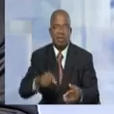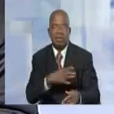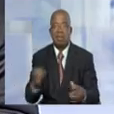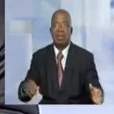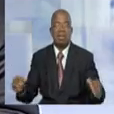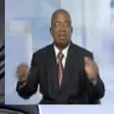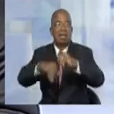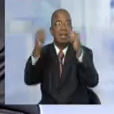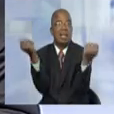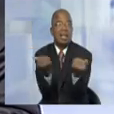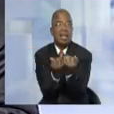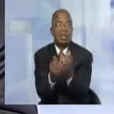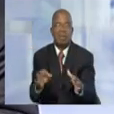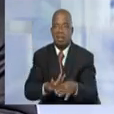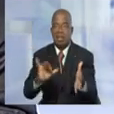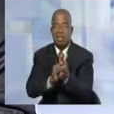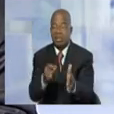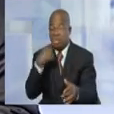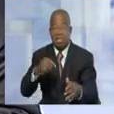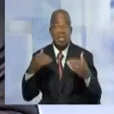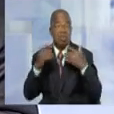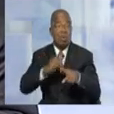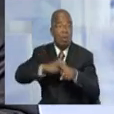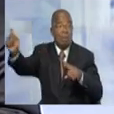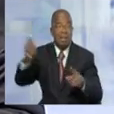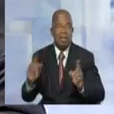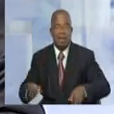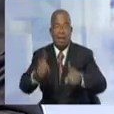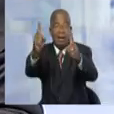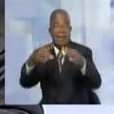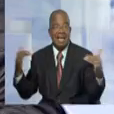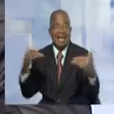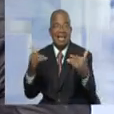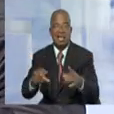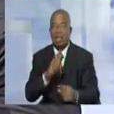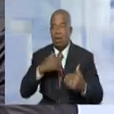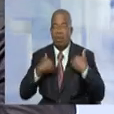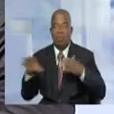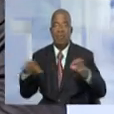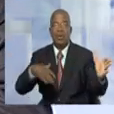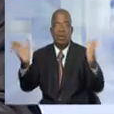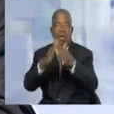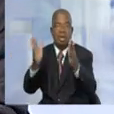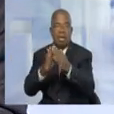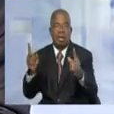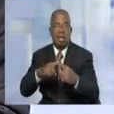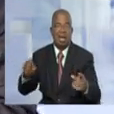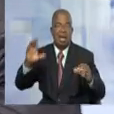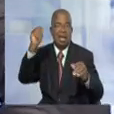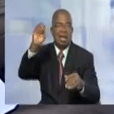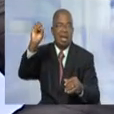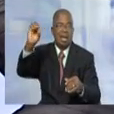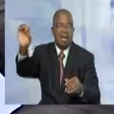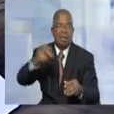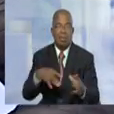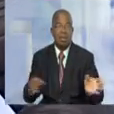s'est rassemblé dans la commune d'Abobo samedi dernier. Ils étaient plus de 300 personnes qui se sont réunies pour demander que les